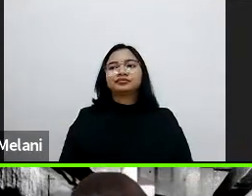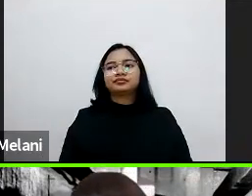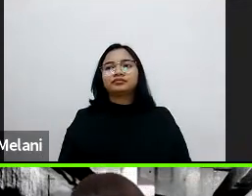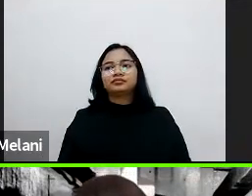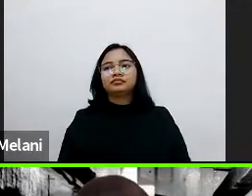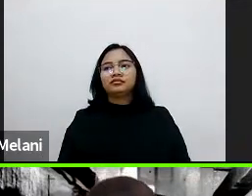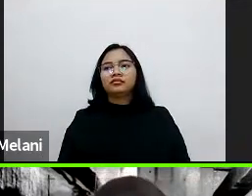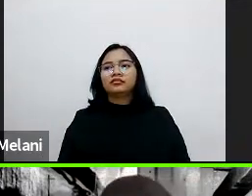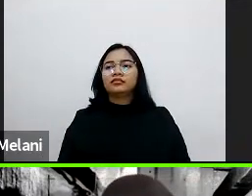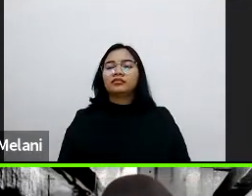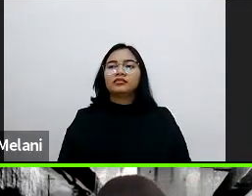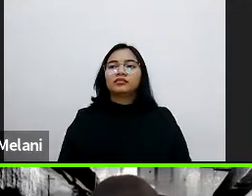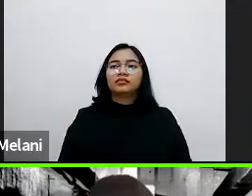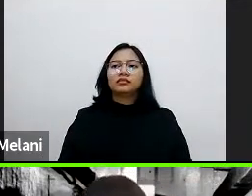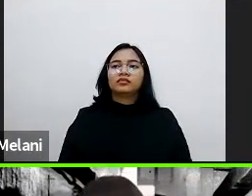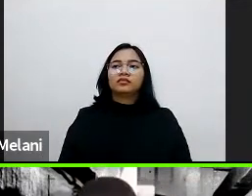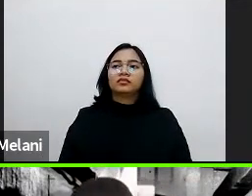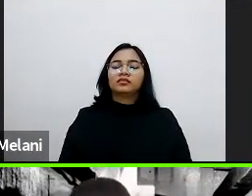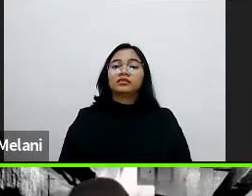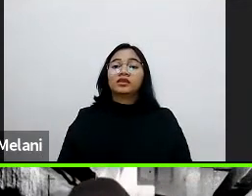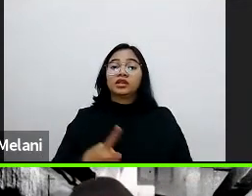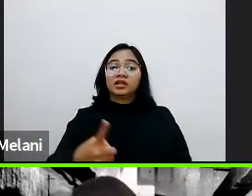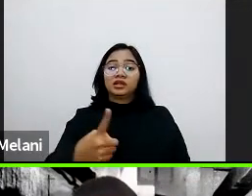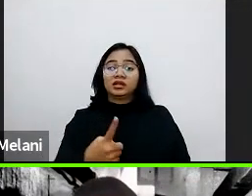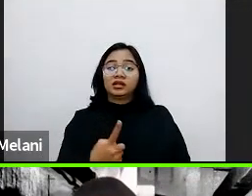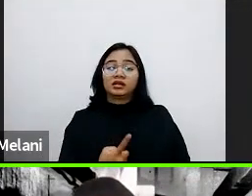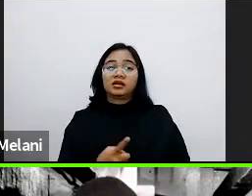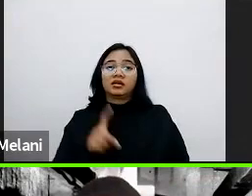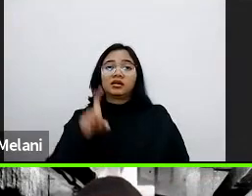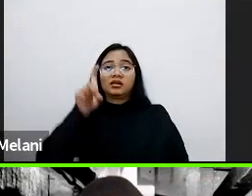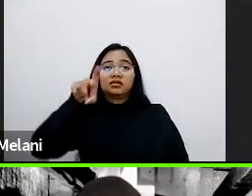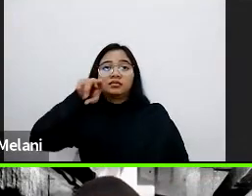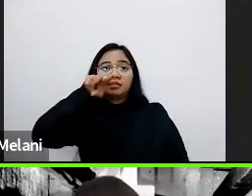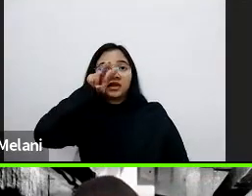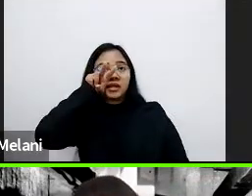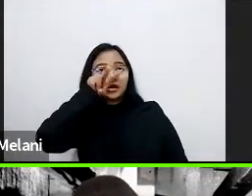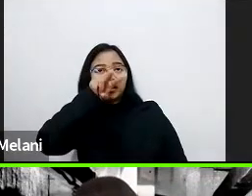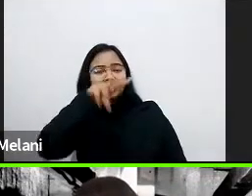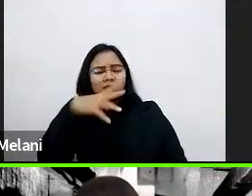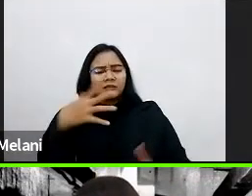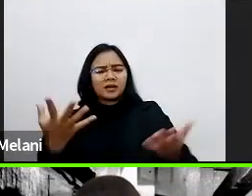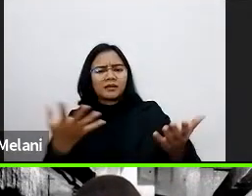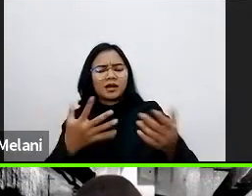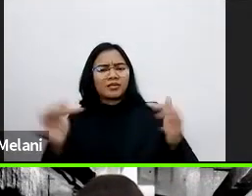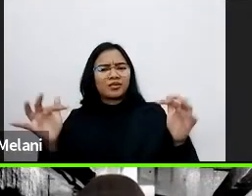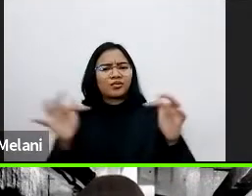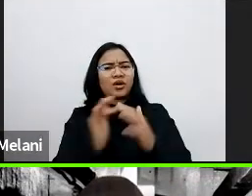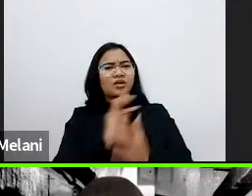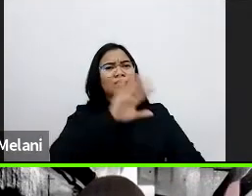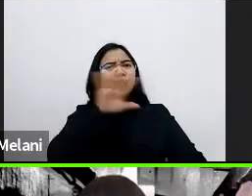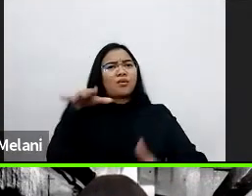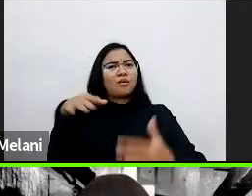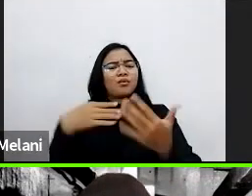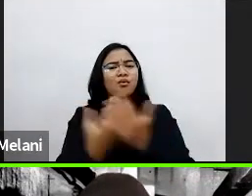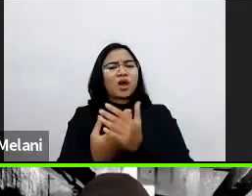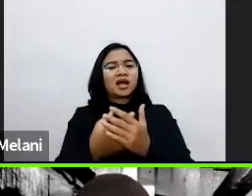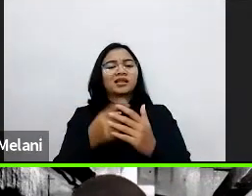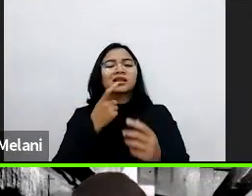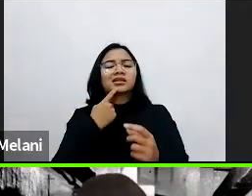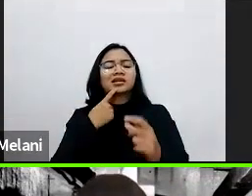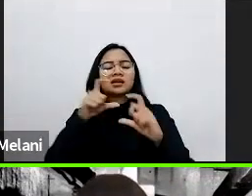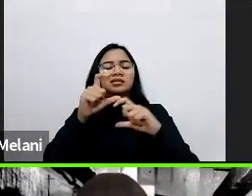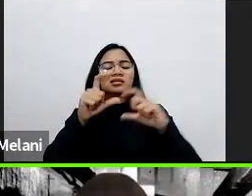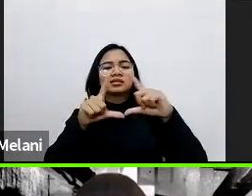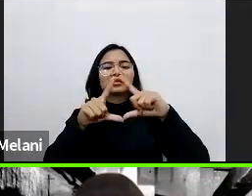rigid gitu. Jadi kita mesti melihat gimana ya cara menghubungkan semuanya, sastra, teknologi